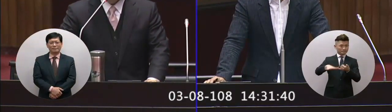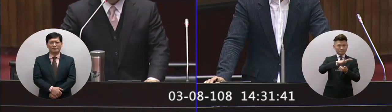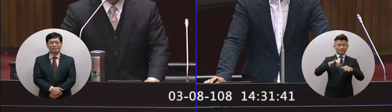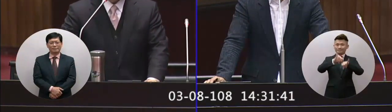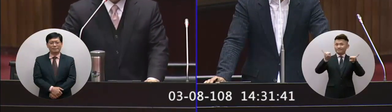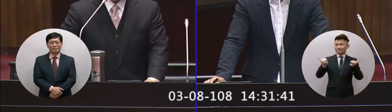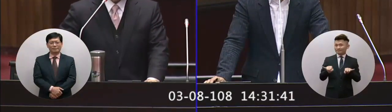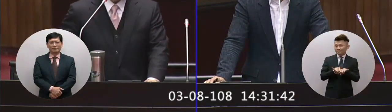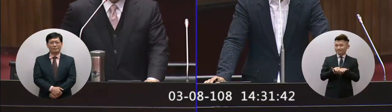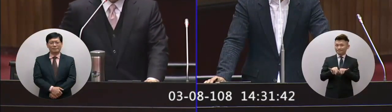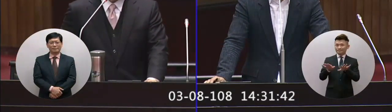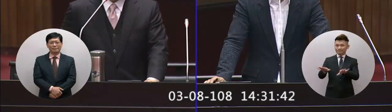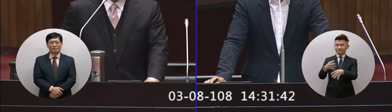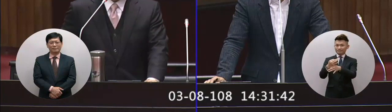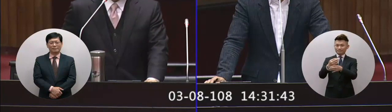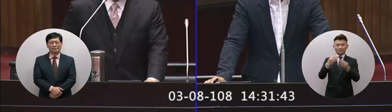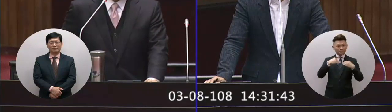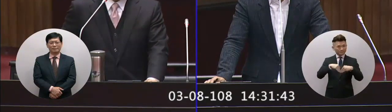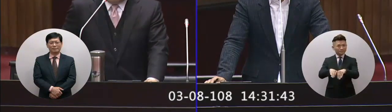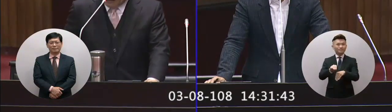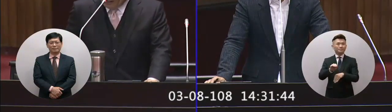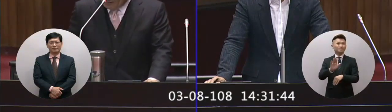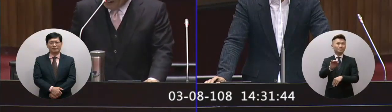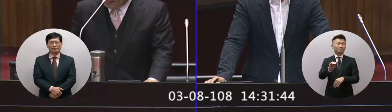福利節好的一個例子